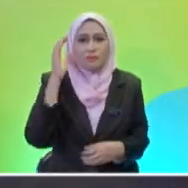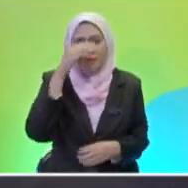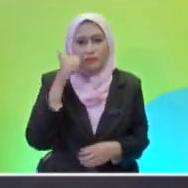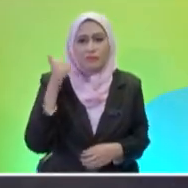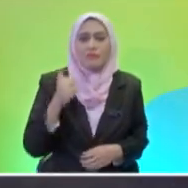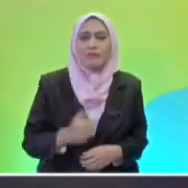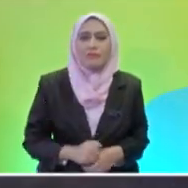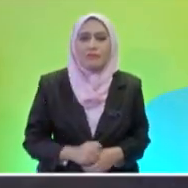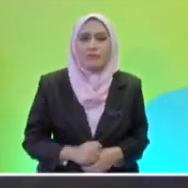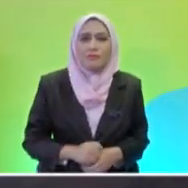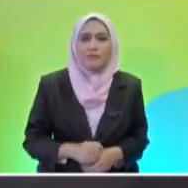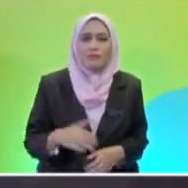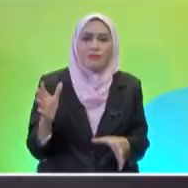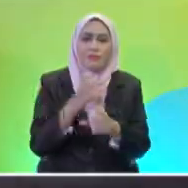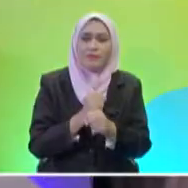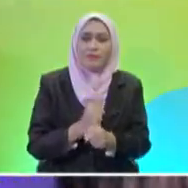ni.